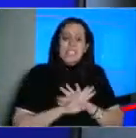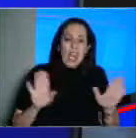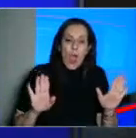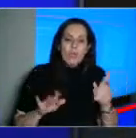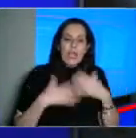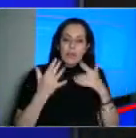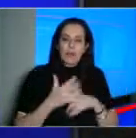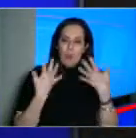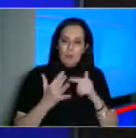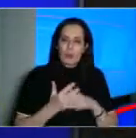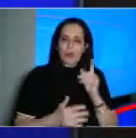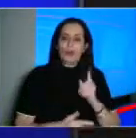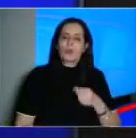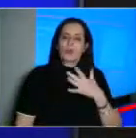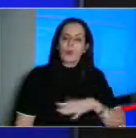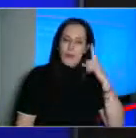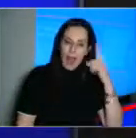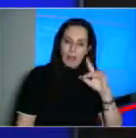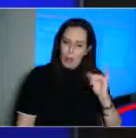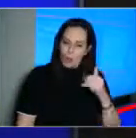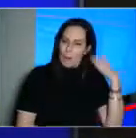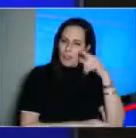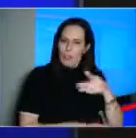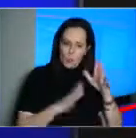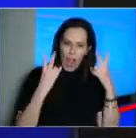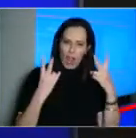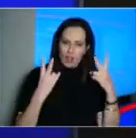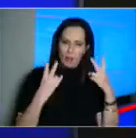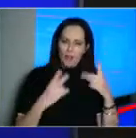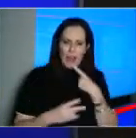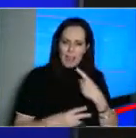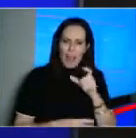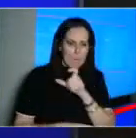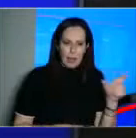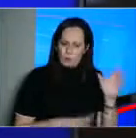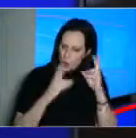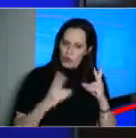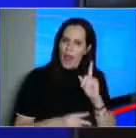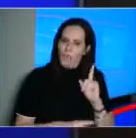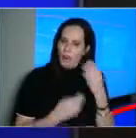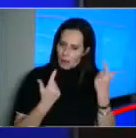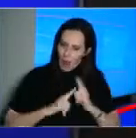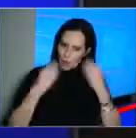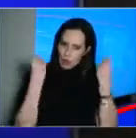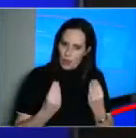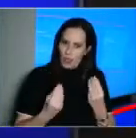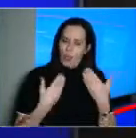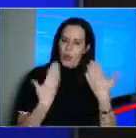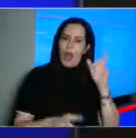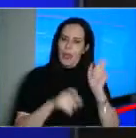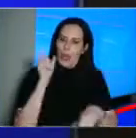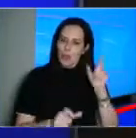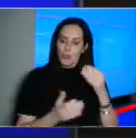וזה הסיפור שאנחנו מספרים. אנחנו רוצים לדעת, נכון, המדינה זה נורא חשוב, ולהגיד את האמירות האלה זה נורא חשוב, אבל חכו שנייה. תנו